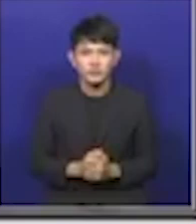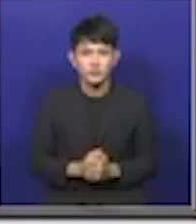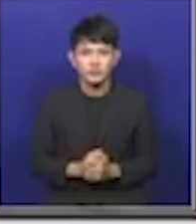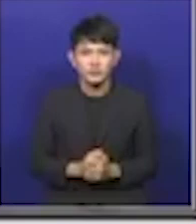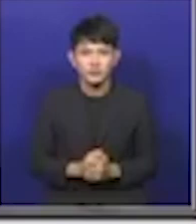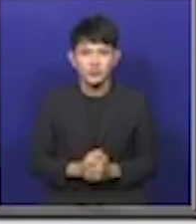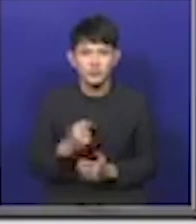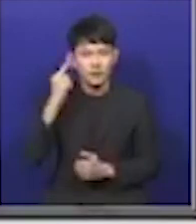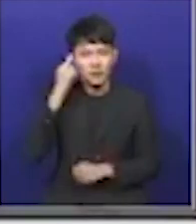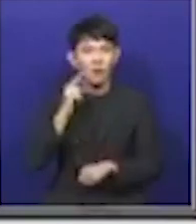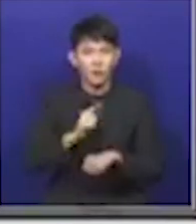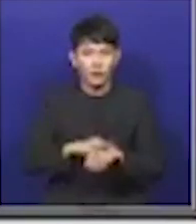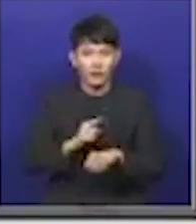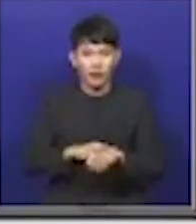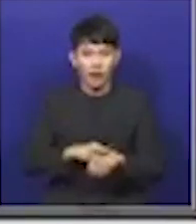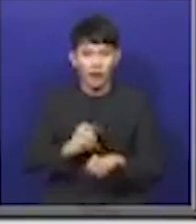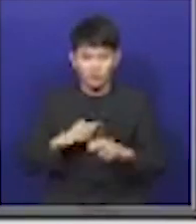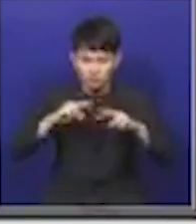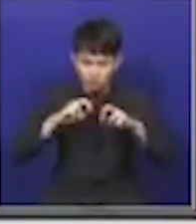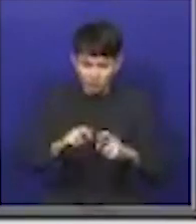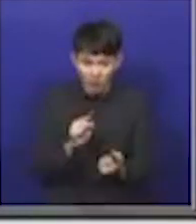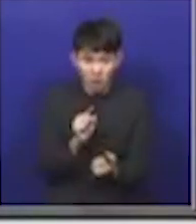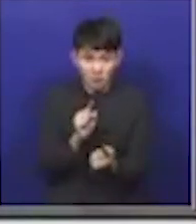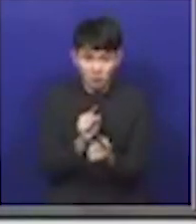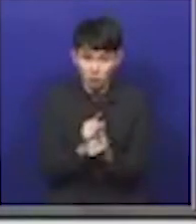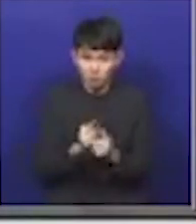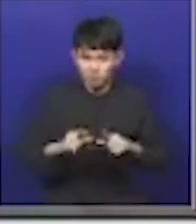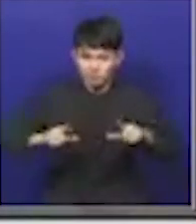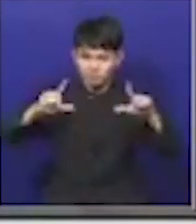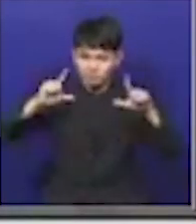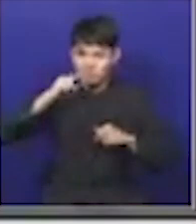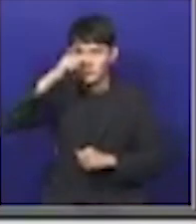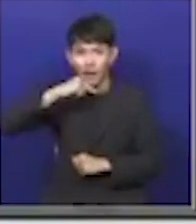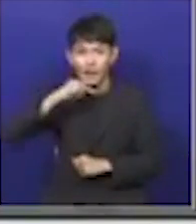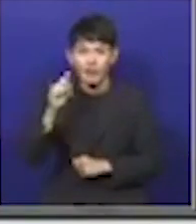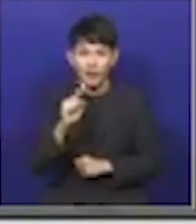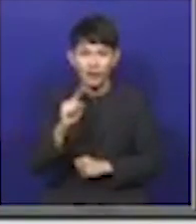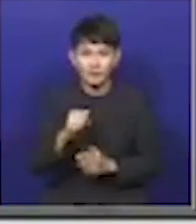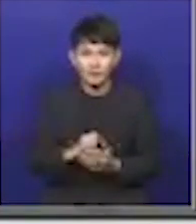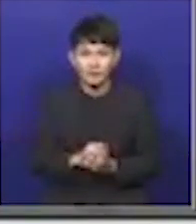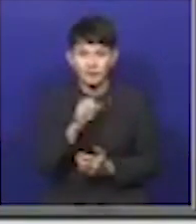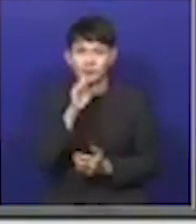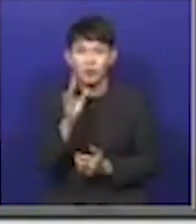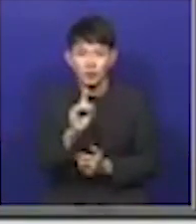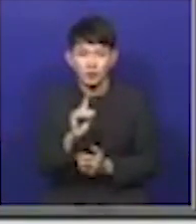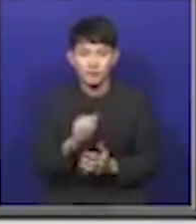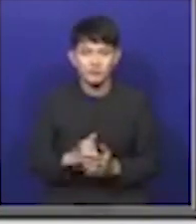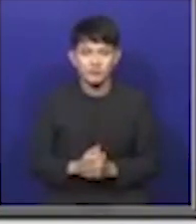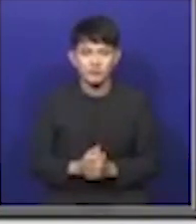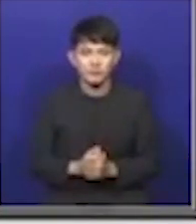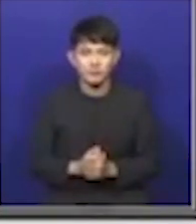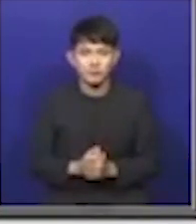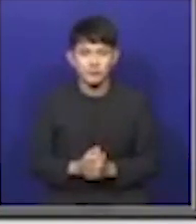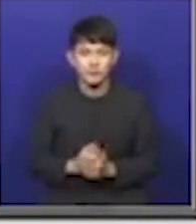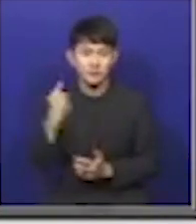ผมว่าได้เวลาที่เราจะค้นพบจุดขายฮะผมติ่งให้นิดนึงนะฮะ